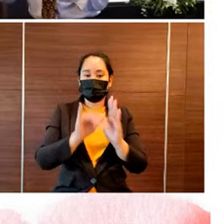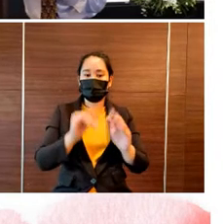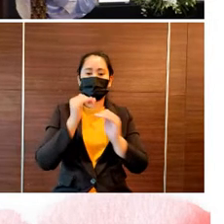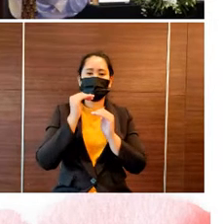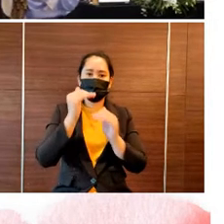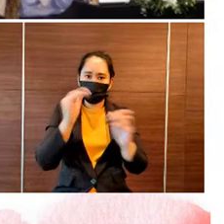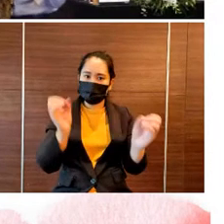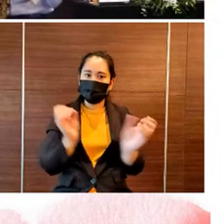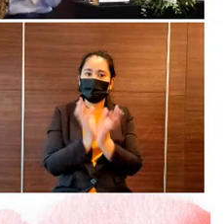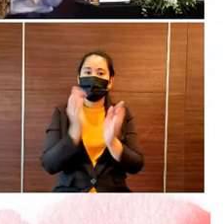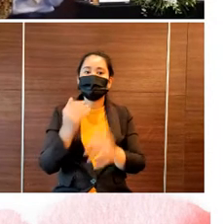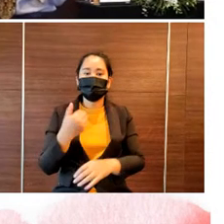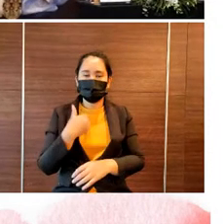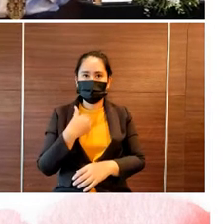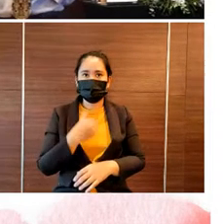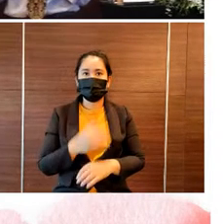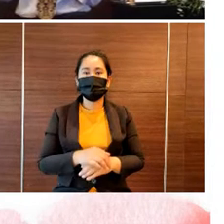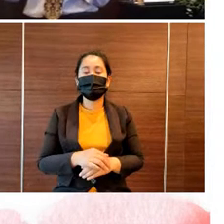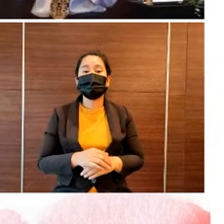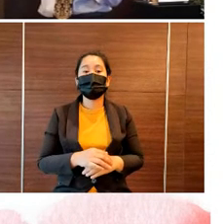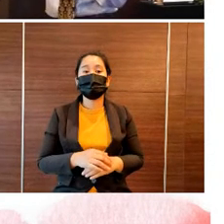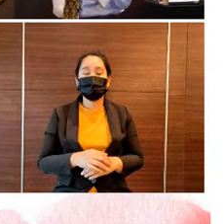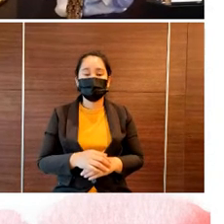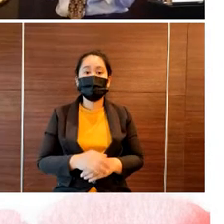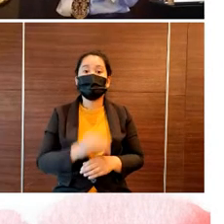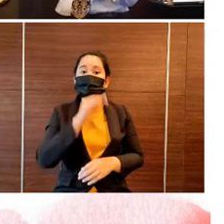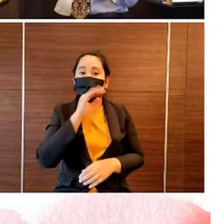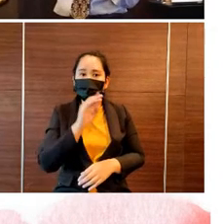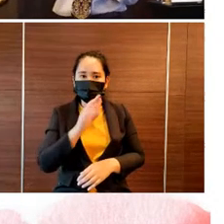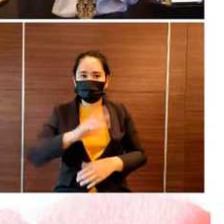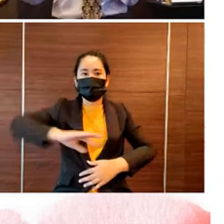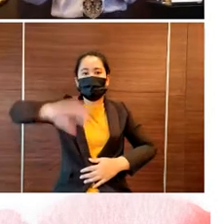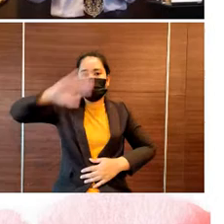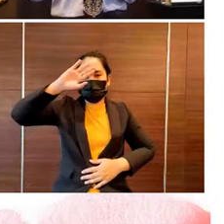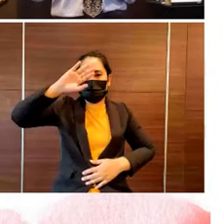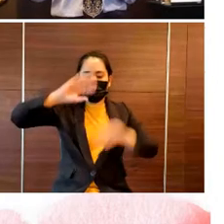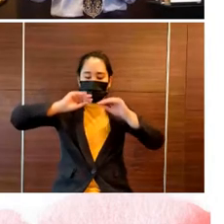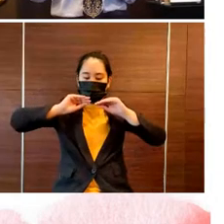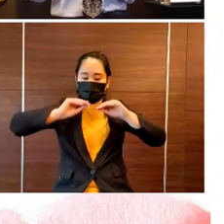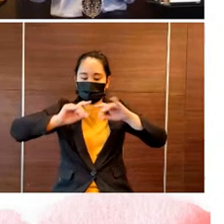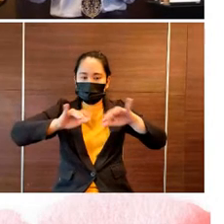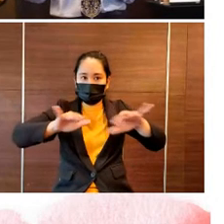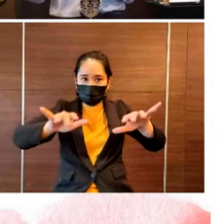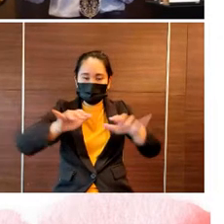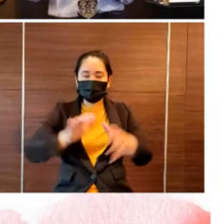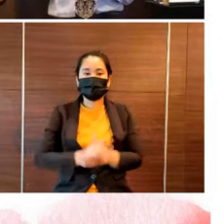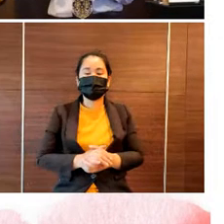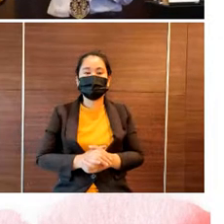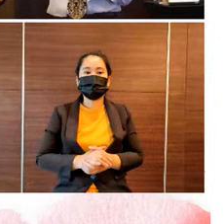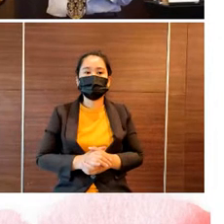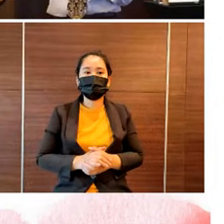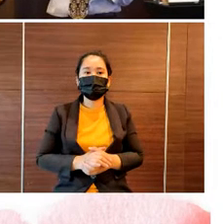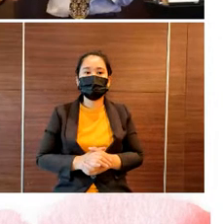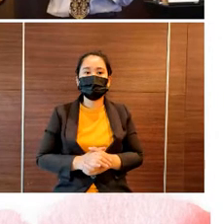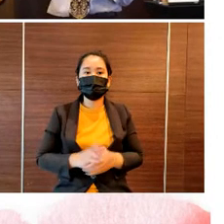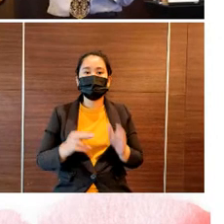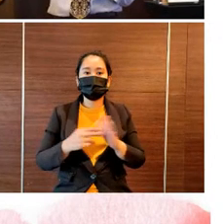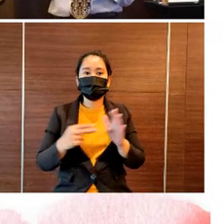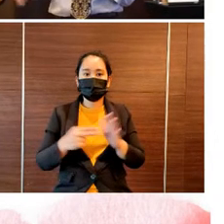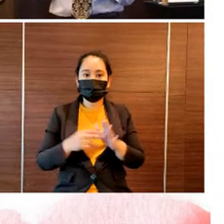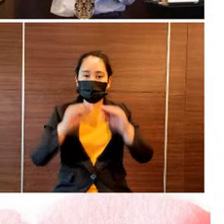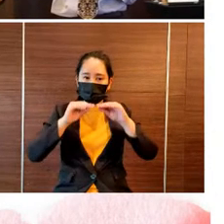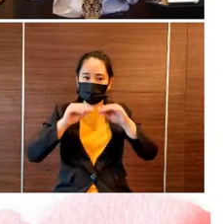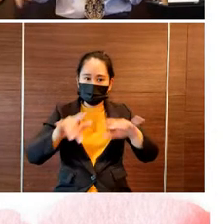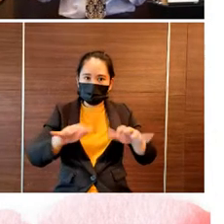นะไม่ใช่เฉพาะคนที่มารับบริการเฉยๆแต่โดยเฉพาะยิ่งถ้าโรคนั้นเป็นโรคระบาดนะครับนะเราจะเป็นโรคระบาดอะไรก็แล้ว